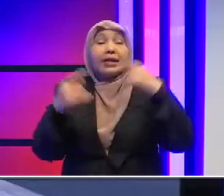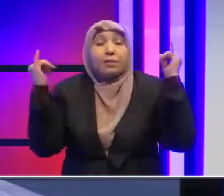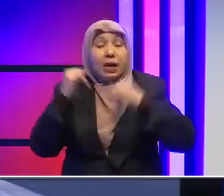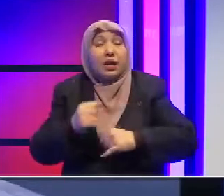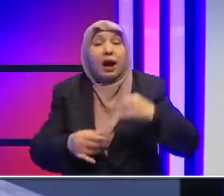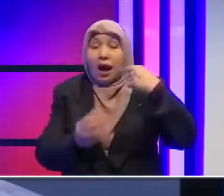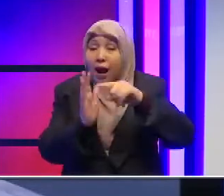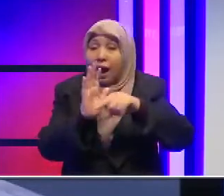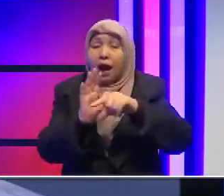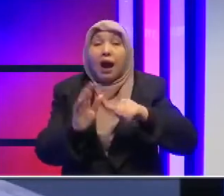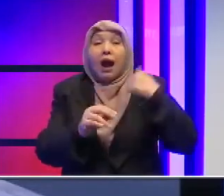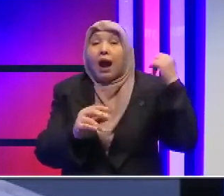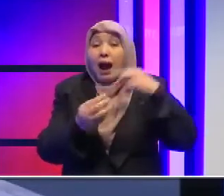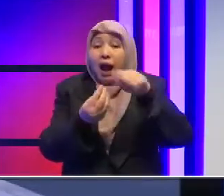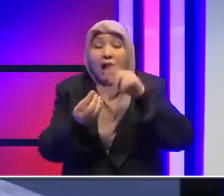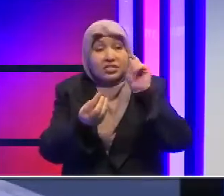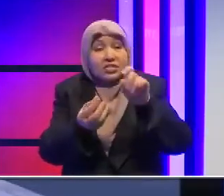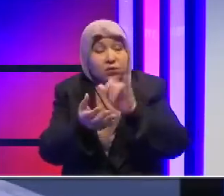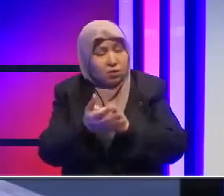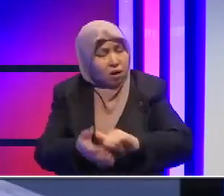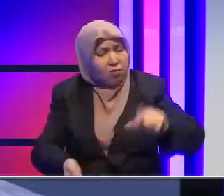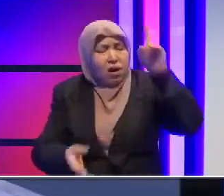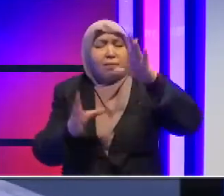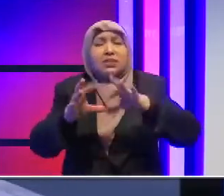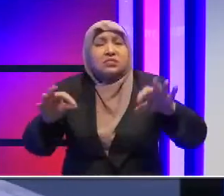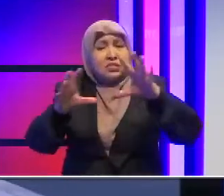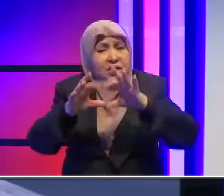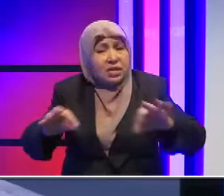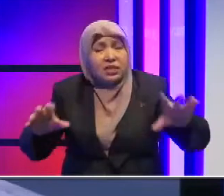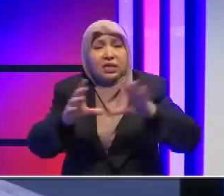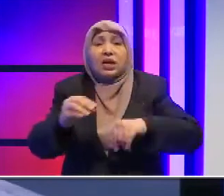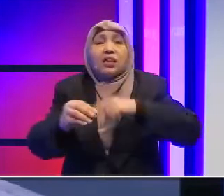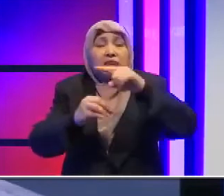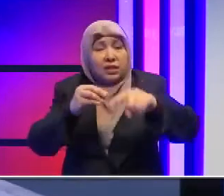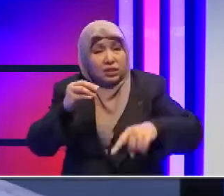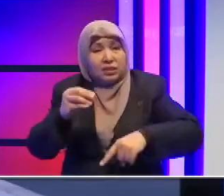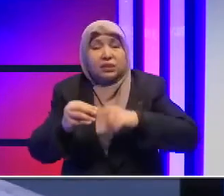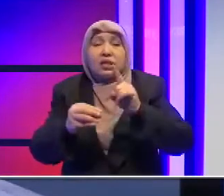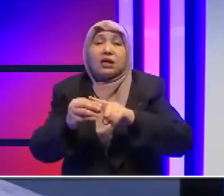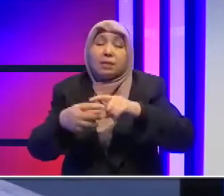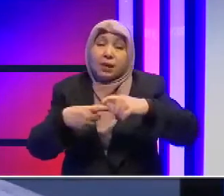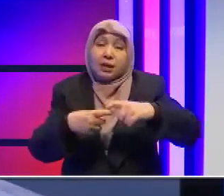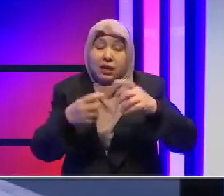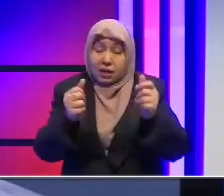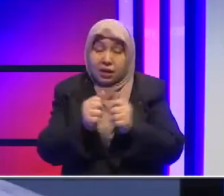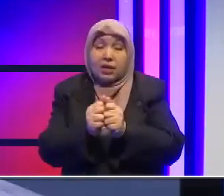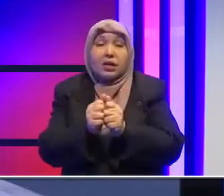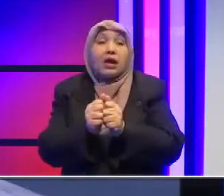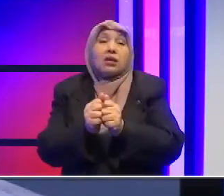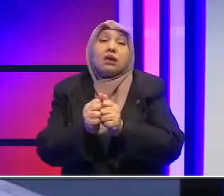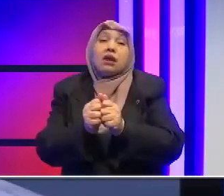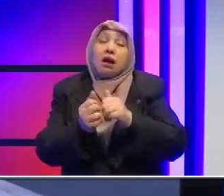Allah menceritakan bahawasanya innal ladina kafaru wa yasudduna an sabilillah wal masjidil haram